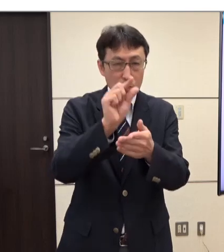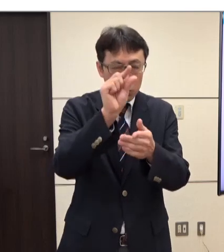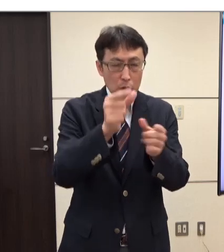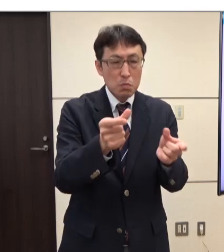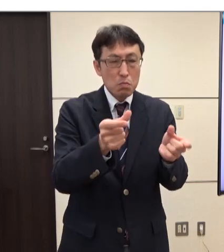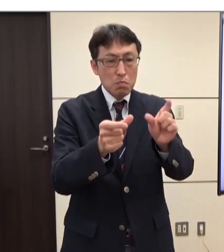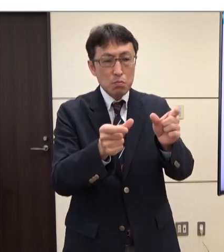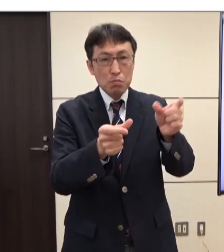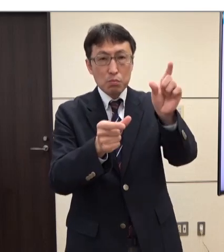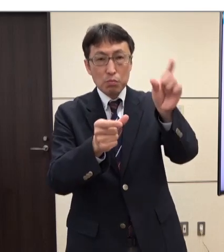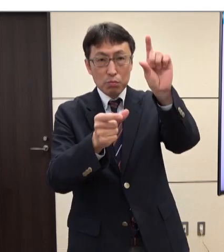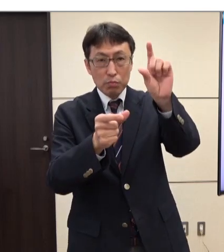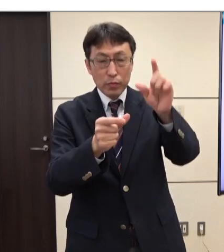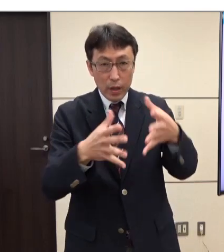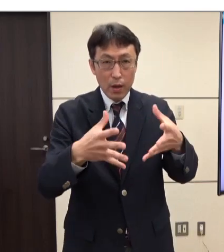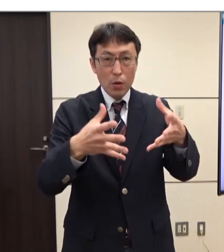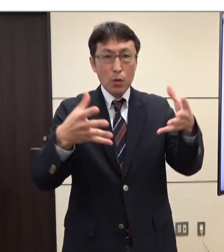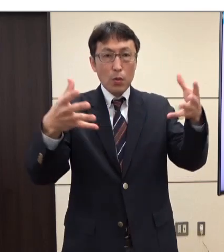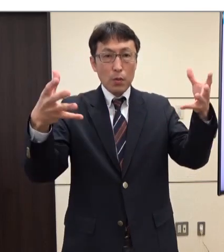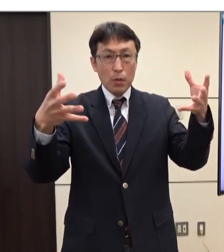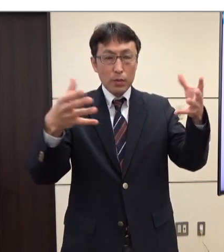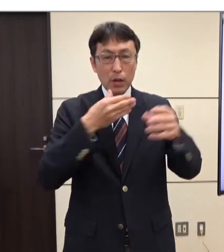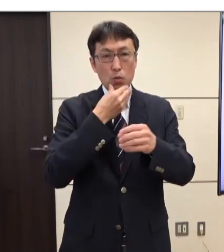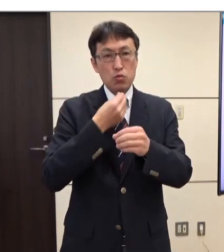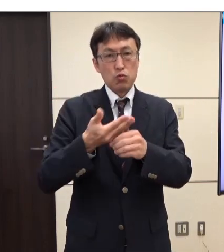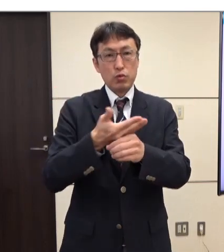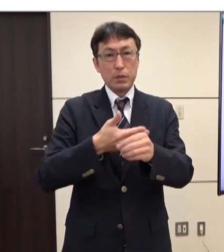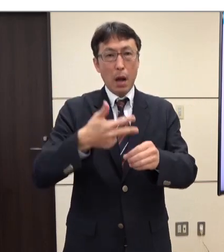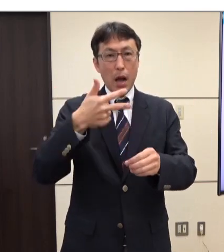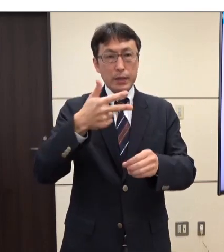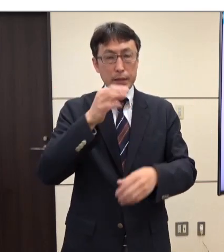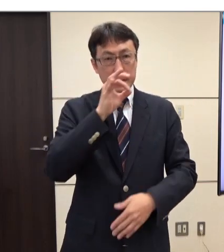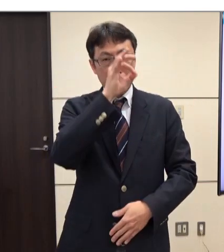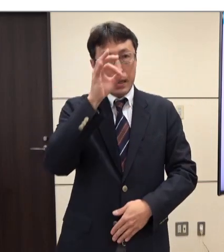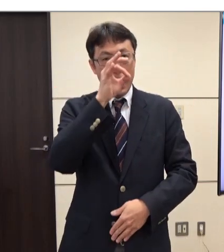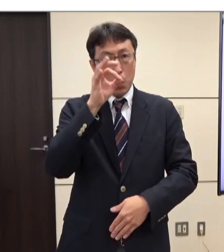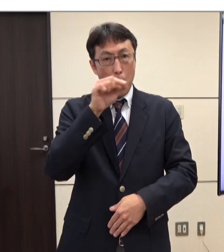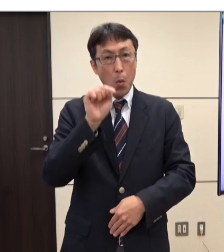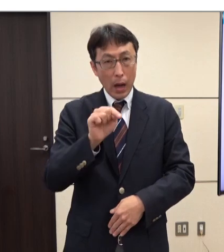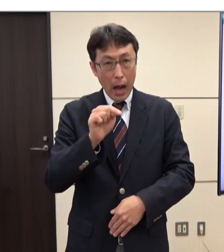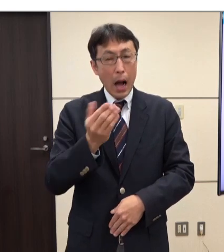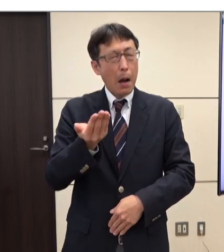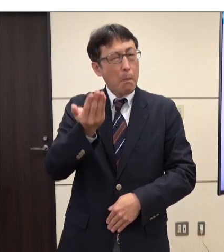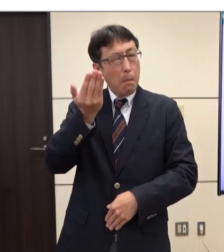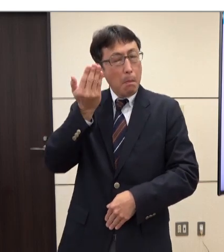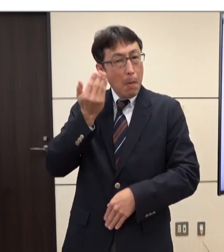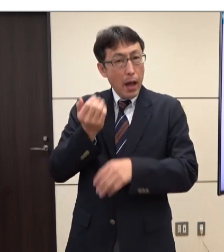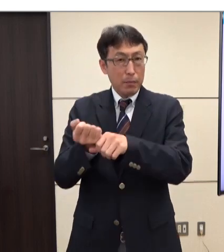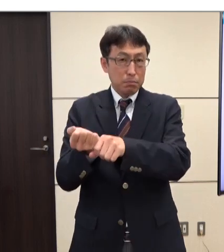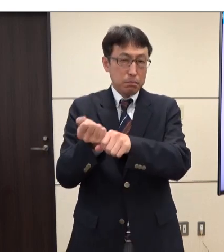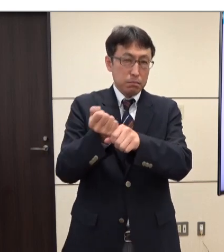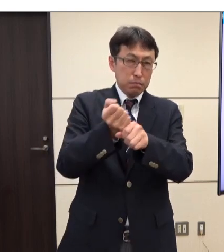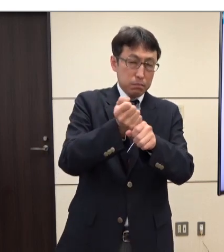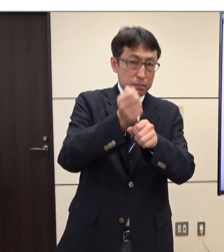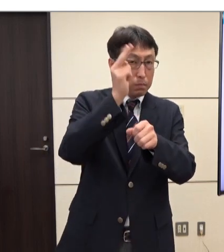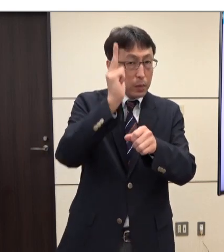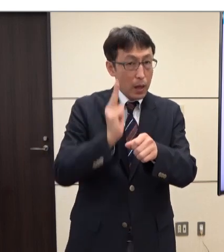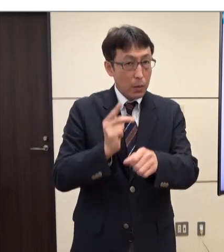ね、本市の場合かなり回復してきているものというふうに思っています。まあ、主なところ申し上げ